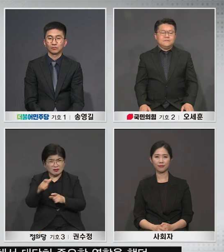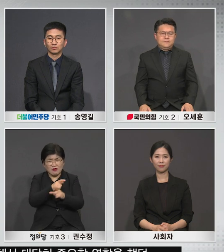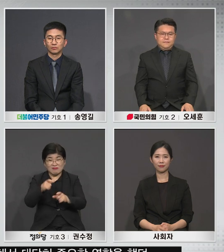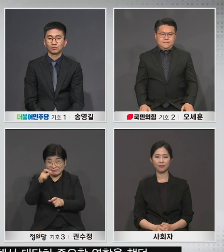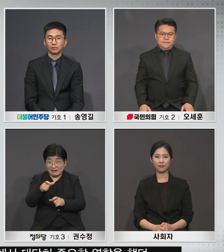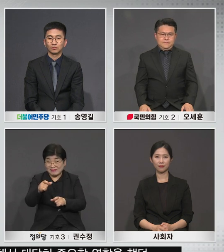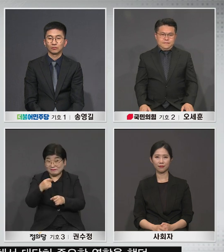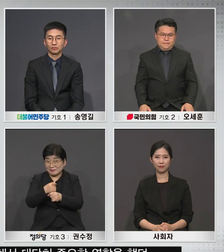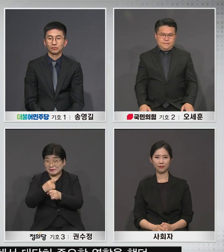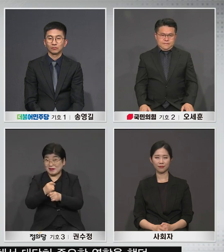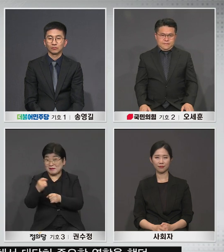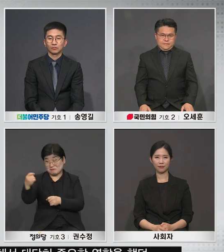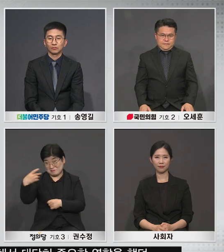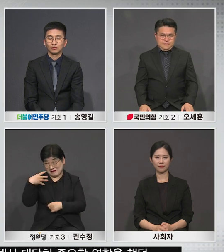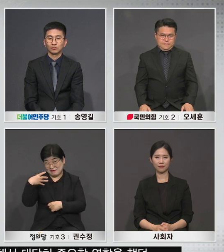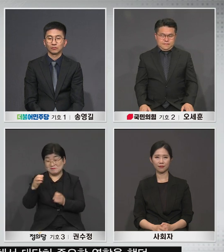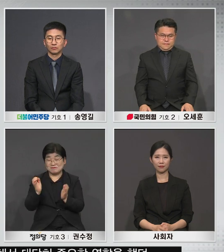주셨는데